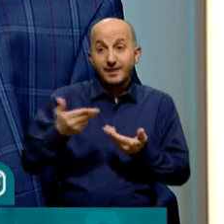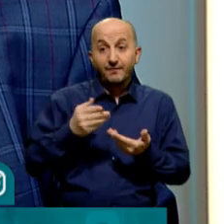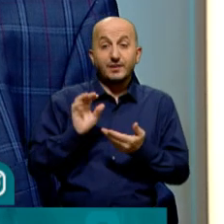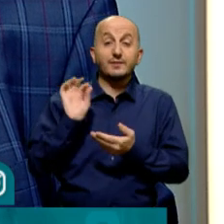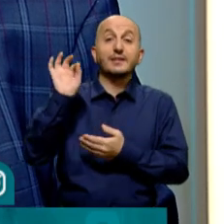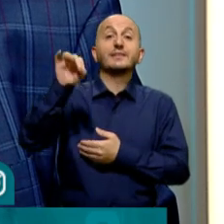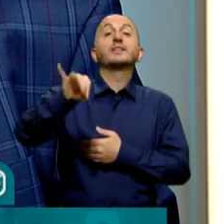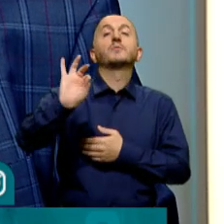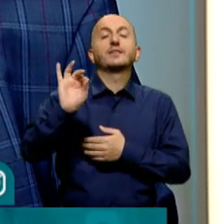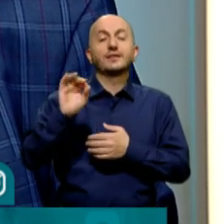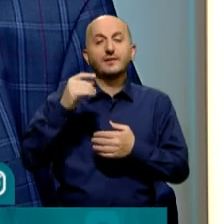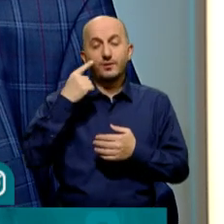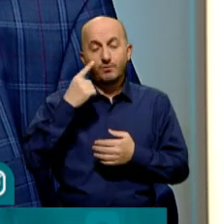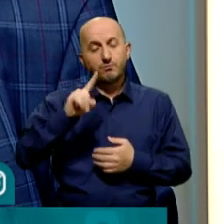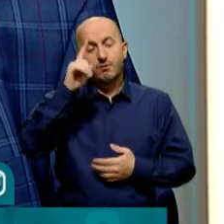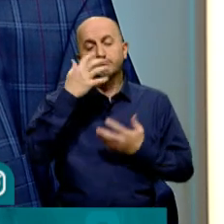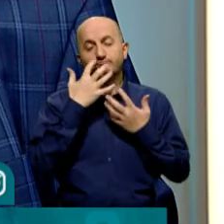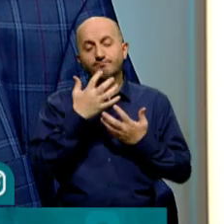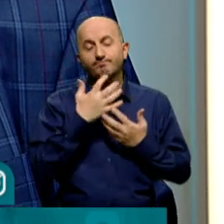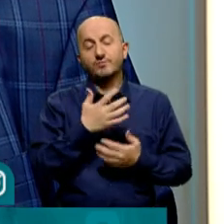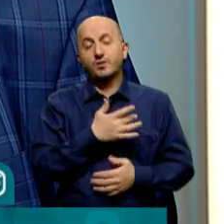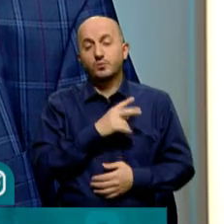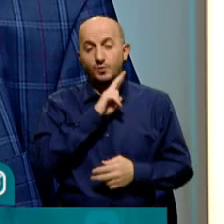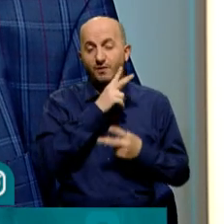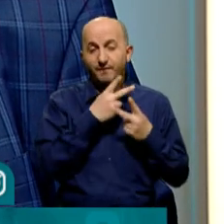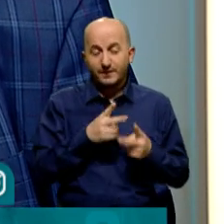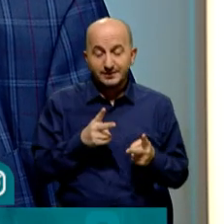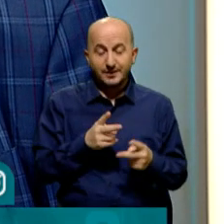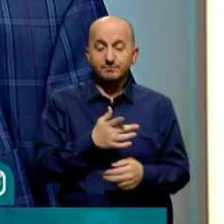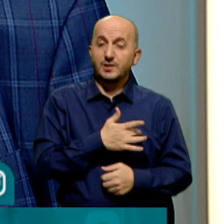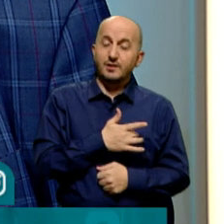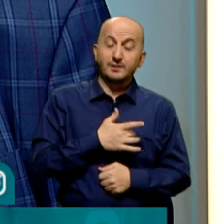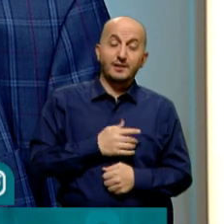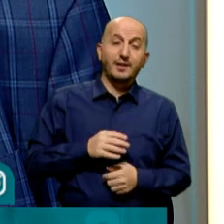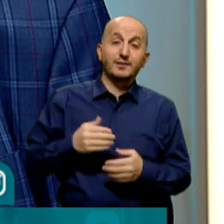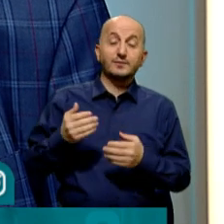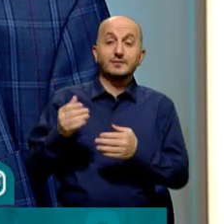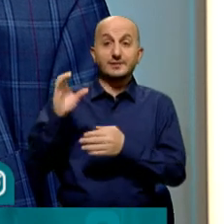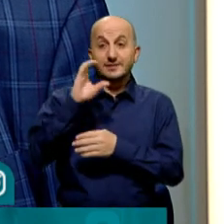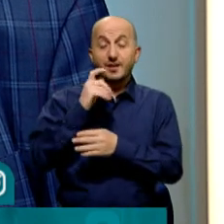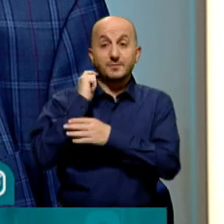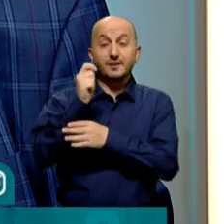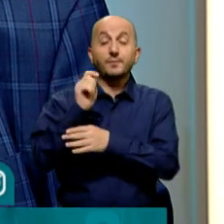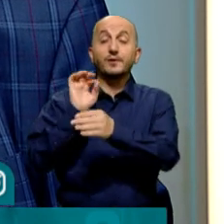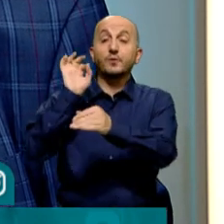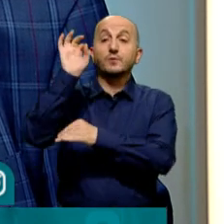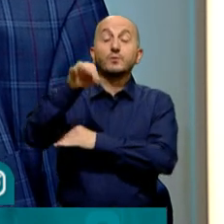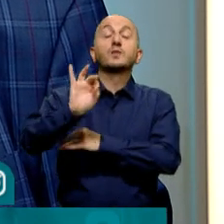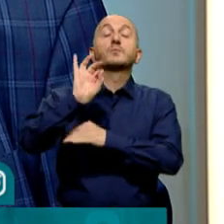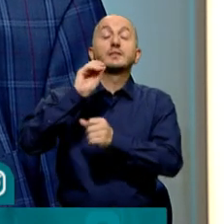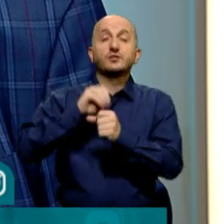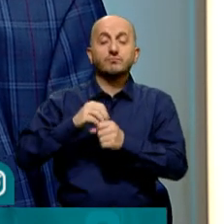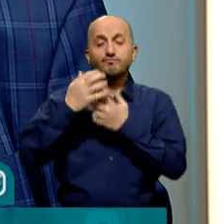Allah Rahim, Allah Celle ve Ala Hazretleri Gafur, davet ona ulaşmadığı için onu rahmetiyle yarlıgayacak